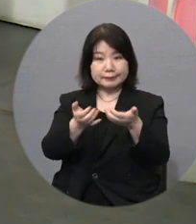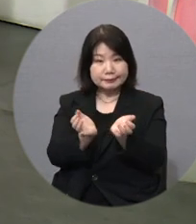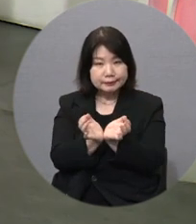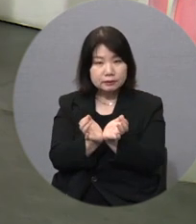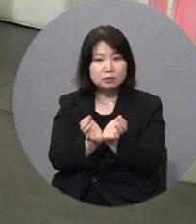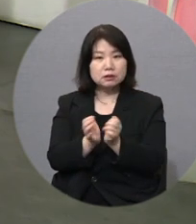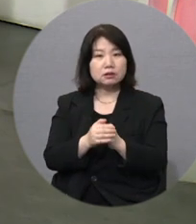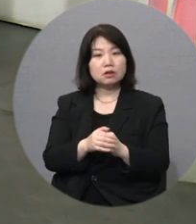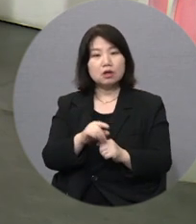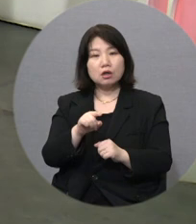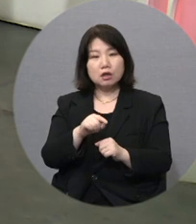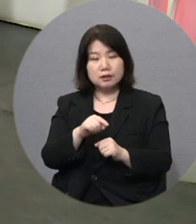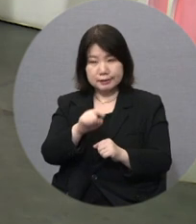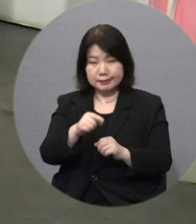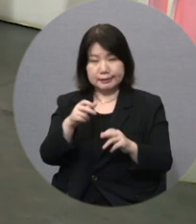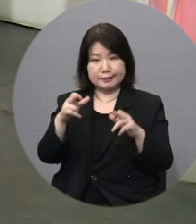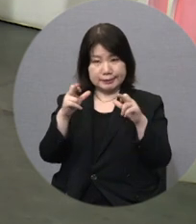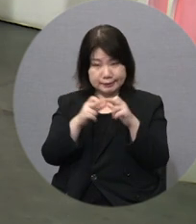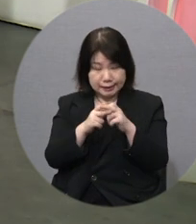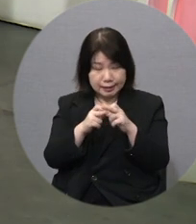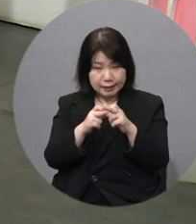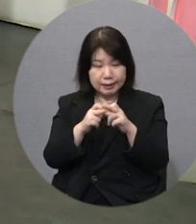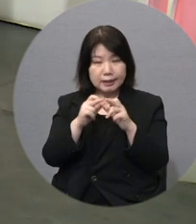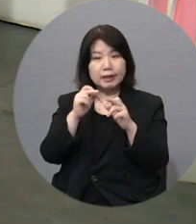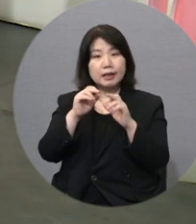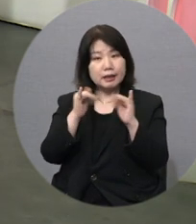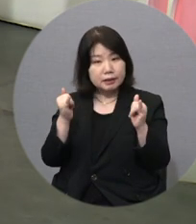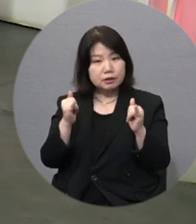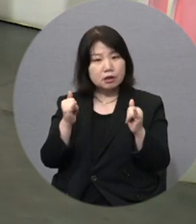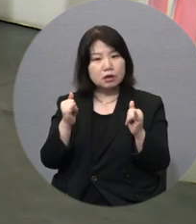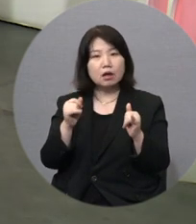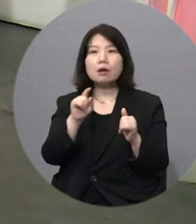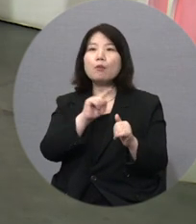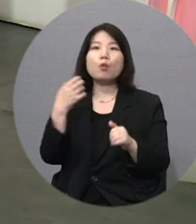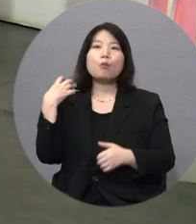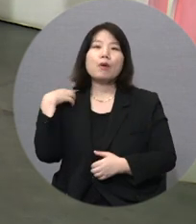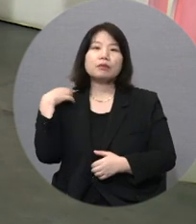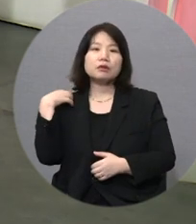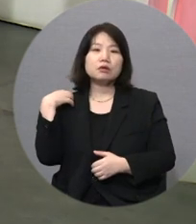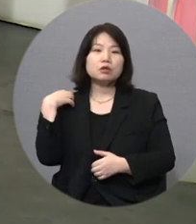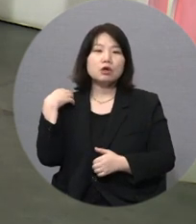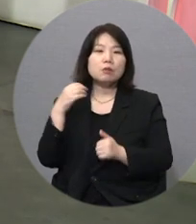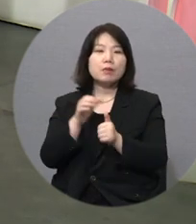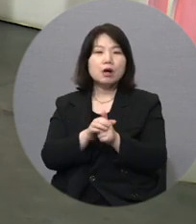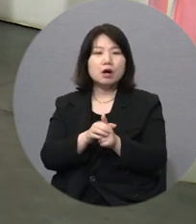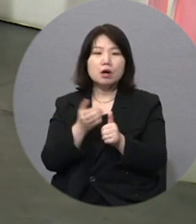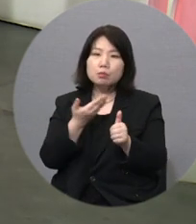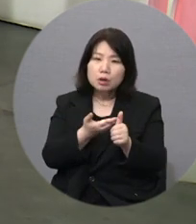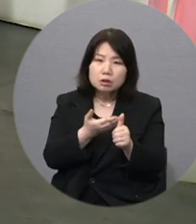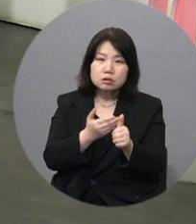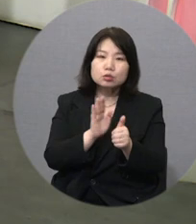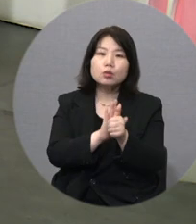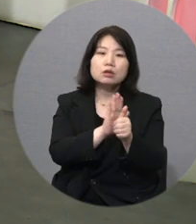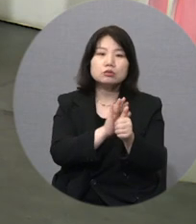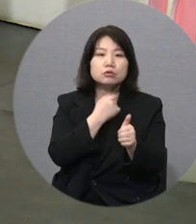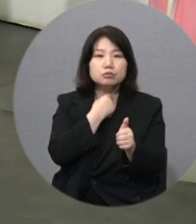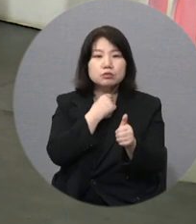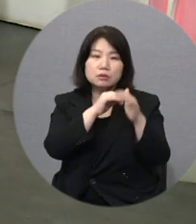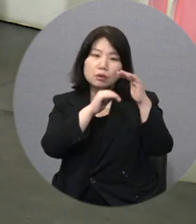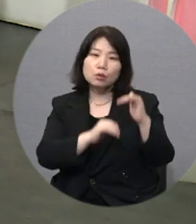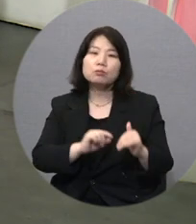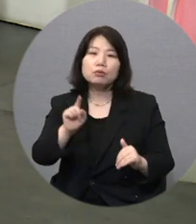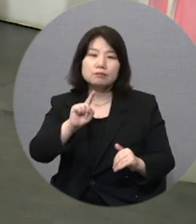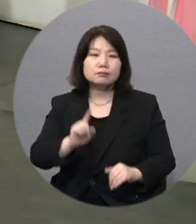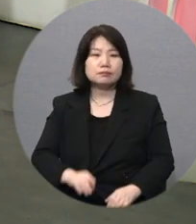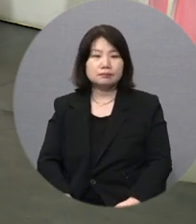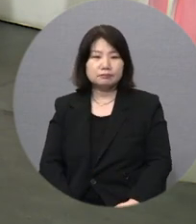어떤 것들을 우리 자체 장애인 분들한테 역할을 좀 해줬으면 하는 그런 바람이라는 그런 거 있으면 한 말씀 해